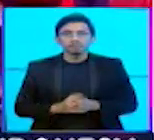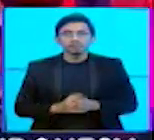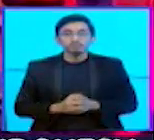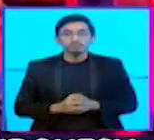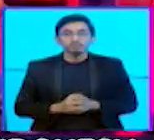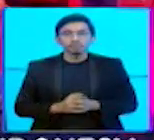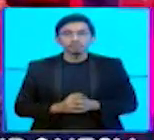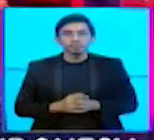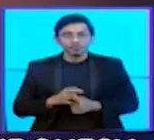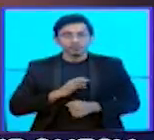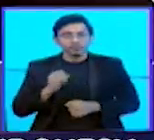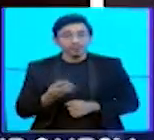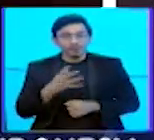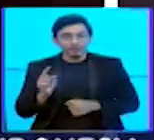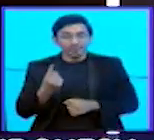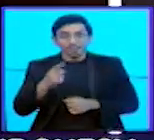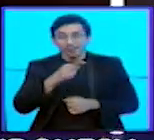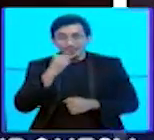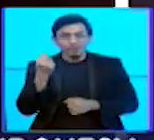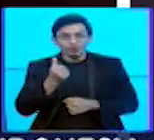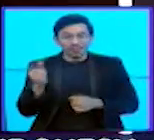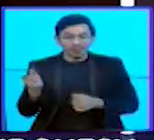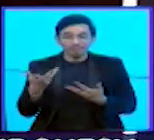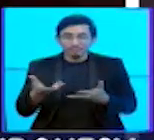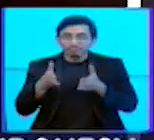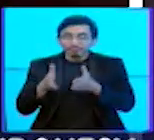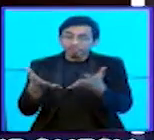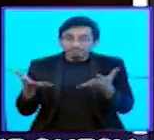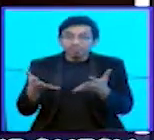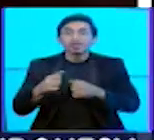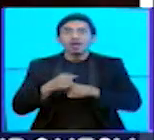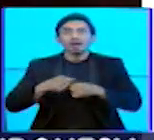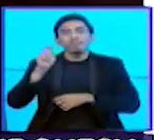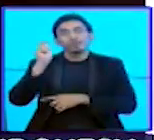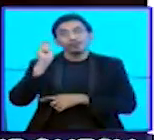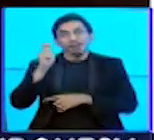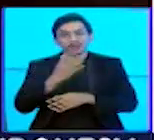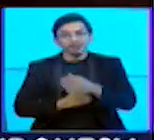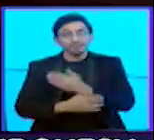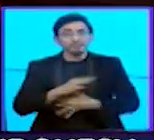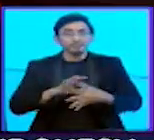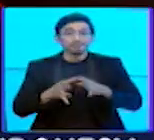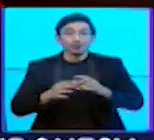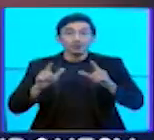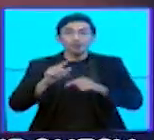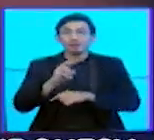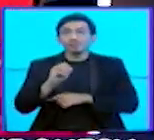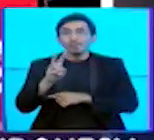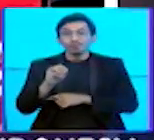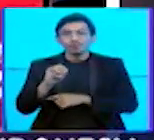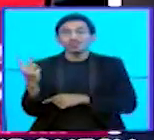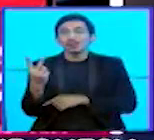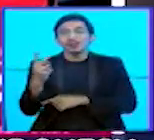Medali emas perdana kontingen merah putih disumbangkan cabang olahraga para bulu tangkis di Paralimpiade Tokyo 2020 melalui